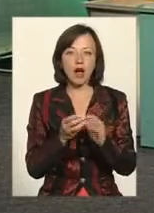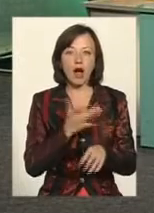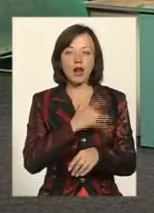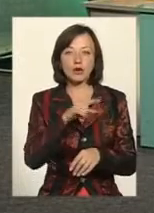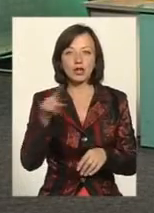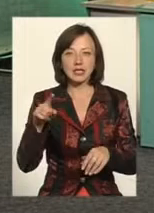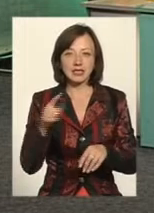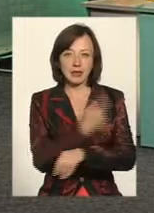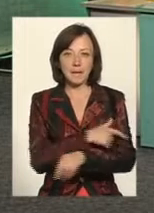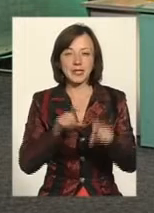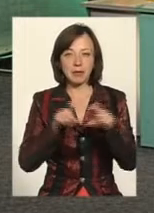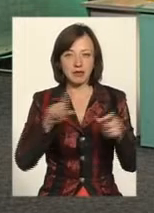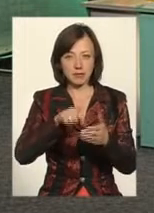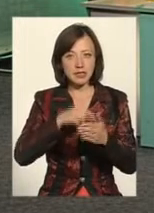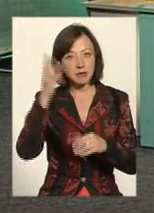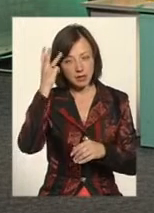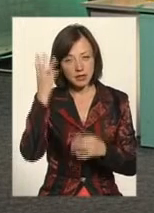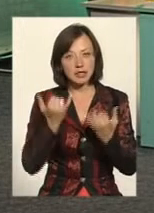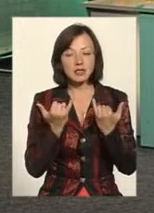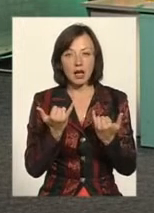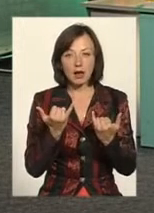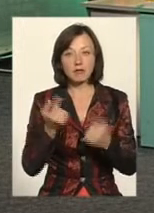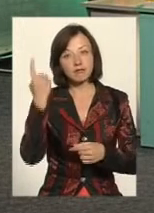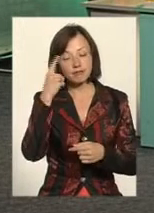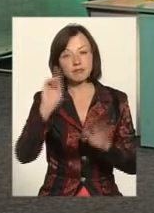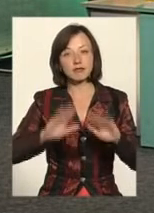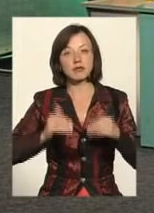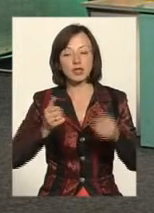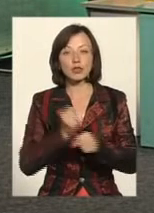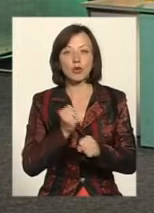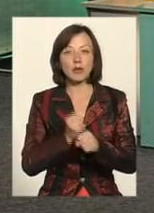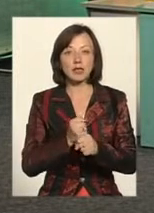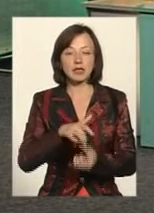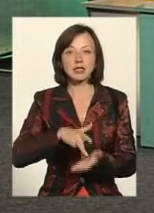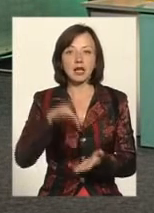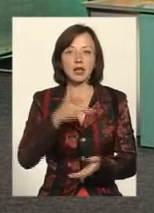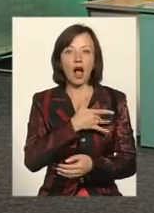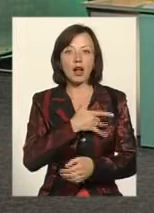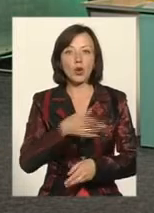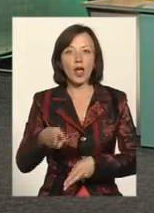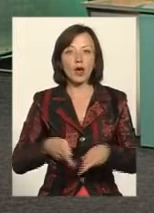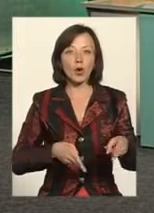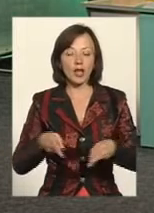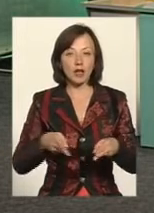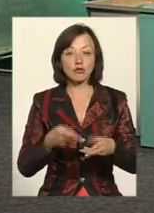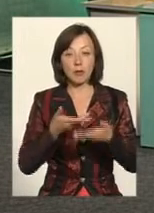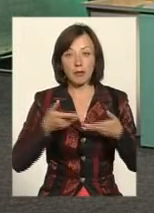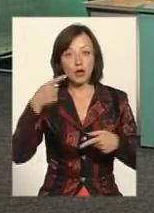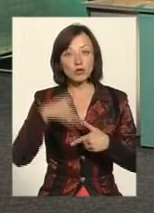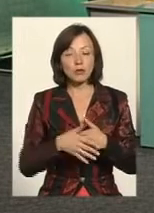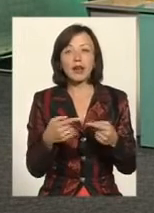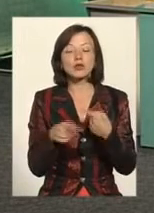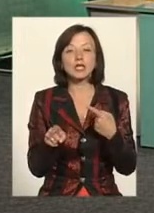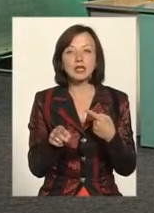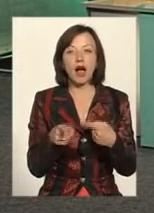кардіологічний диспансер в місті Хмельницькому. Зараз вийшла ініціатива зробити з нього центр кардіохірургії. Щоб ми розуміли, в чому